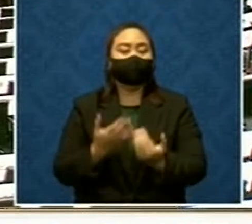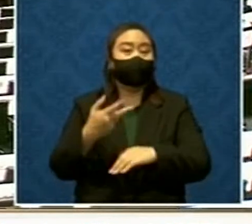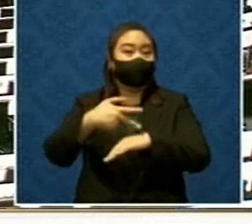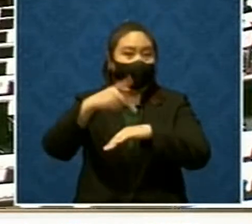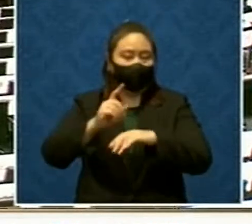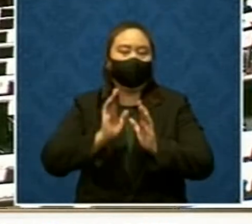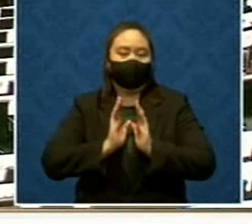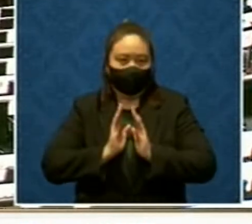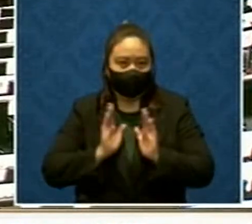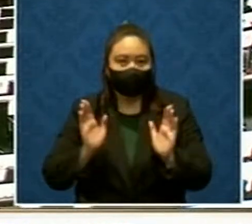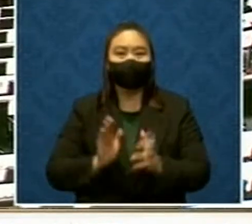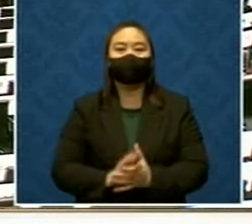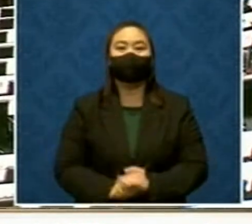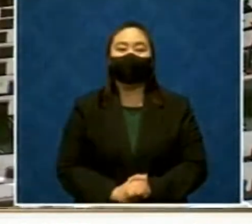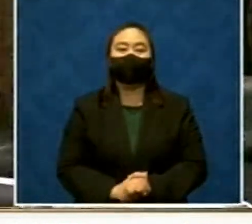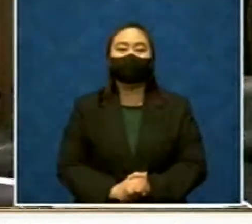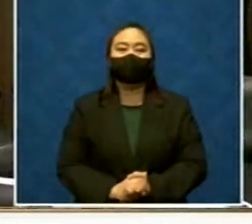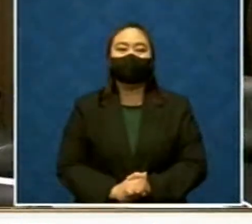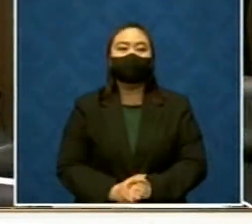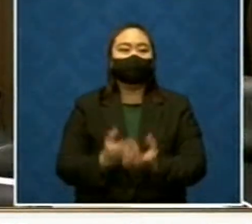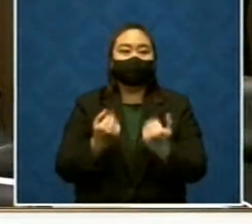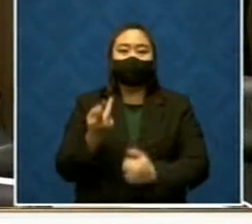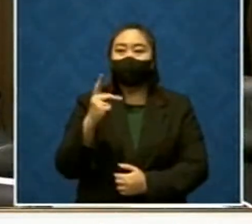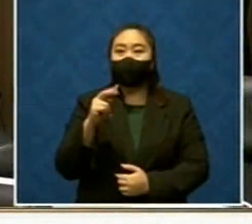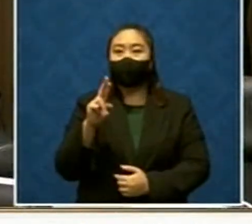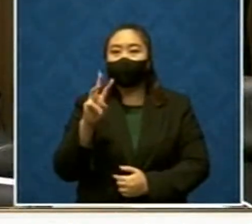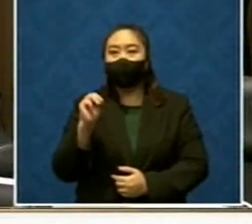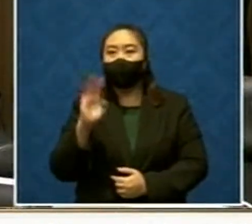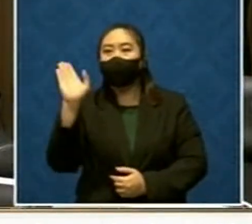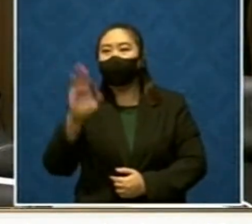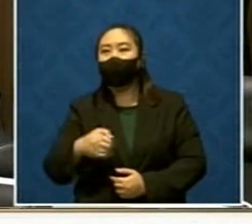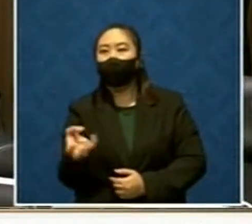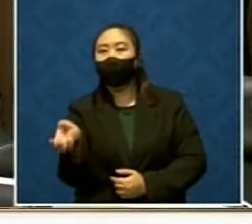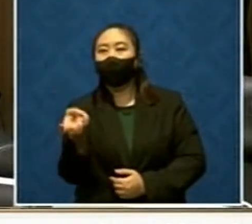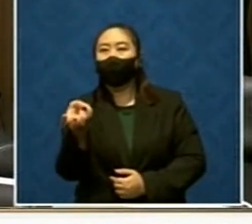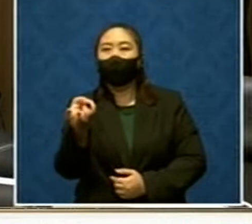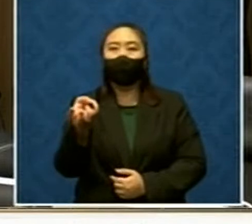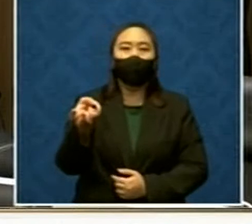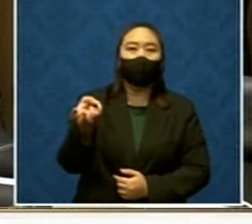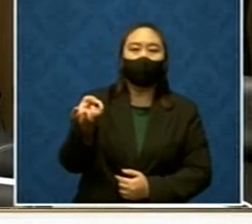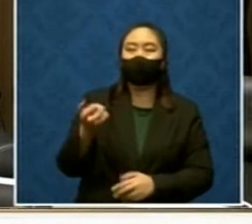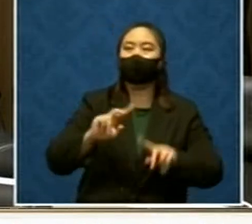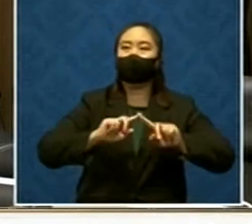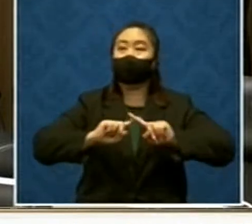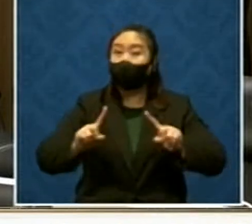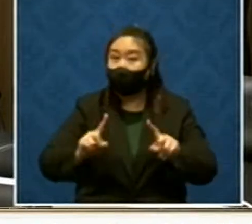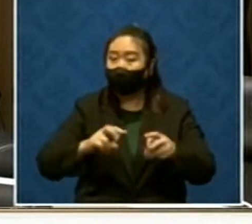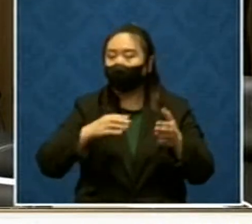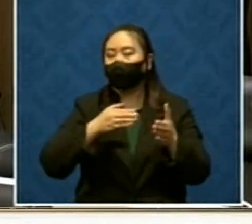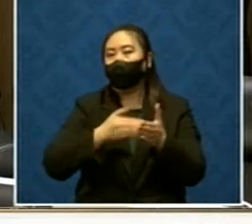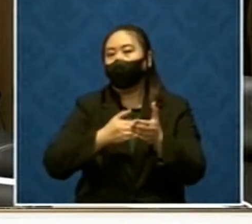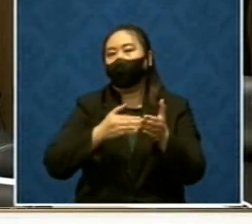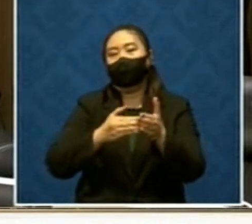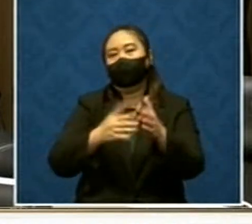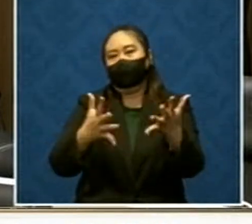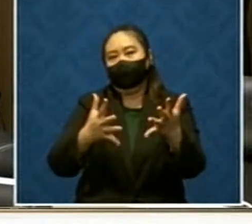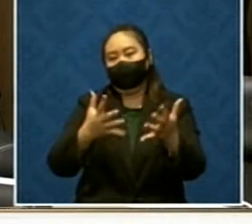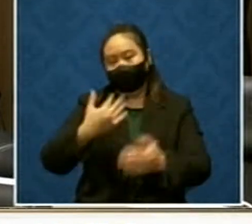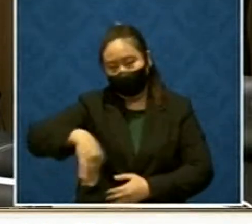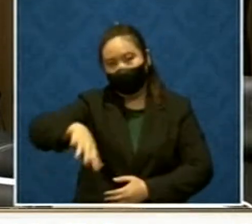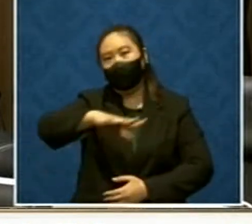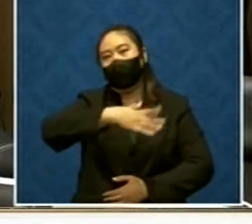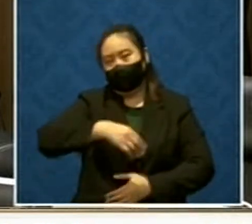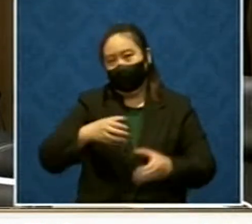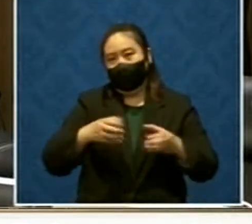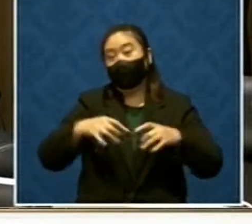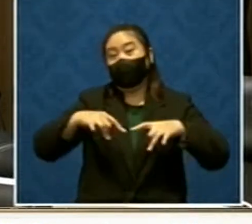ครับแม้ครม.จะมาน้อยแต่ก็ไม่ได้เป็นอุปสรรคของพวกผมของฝ่าย